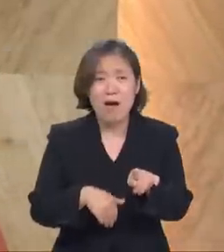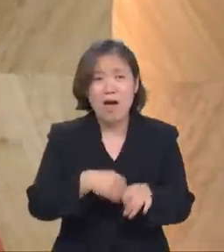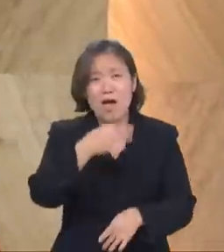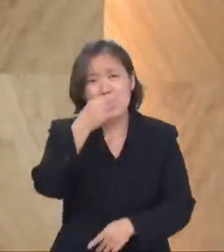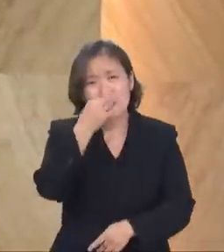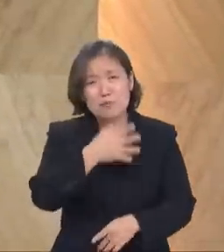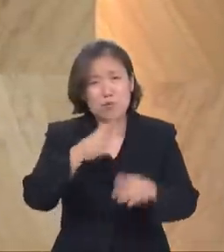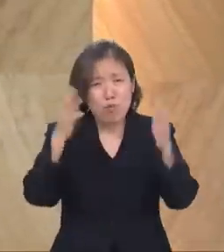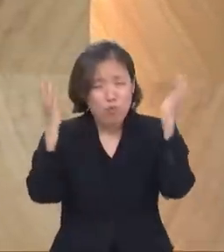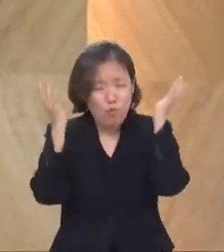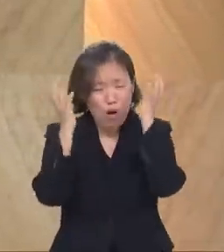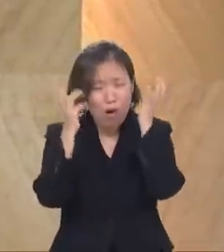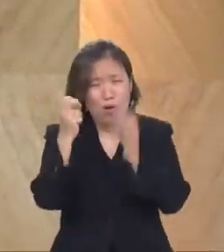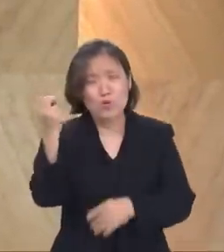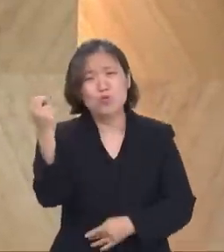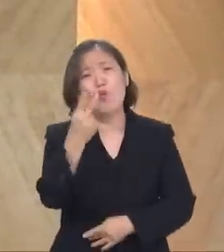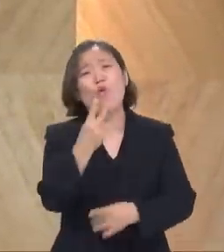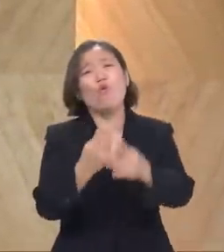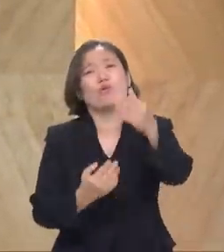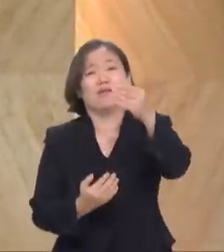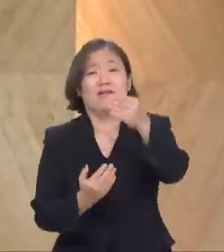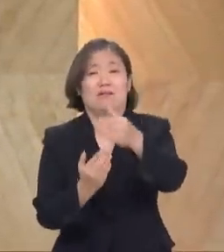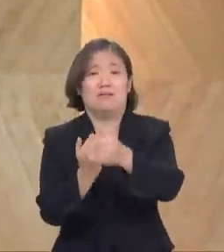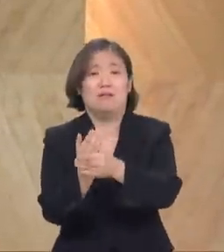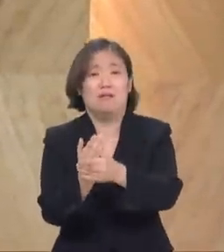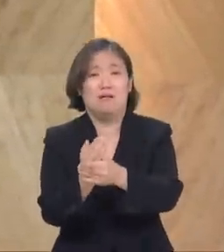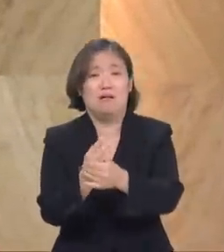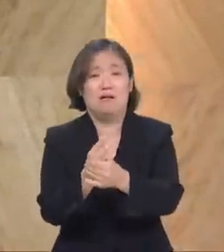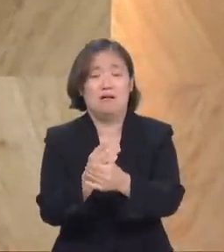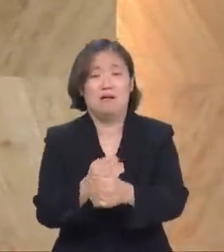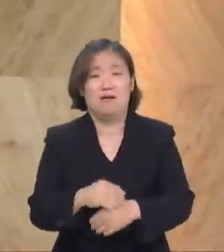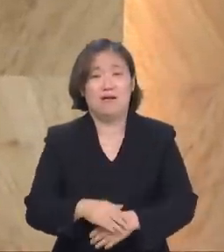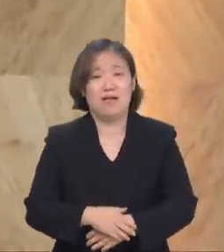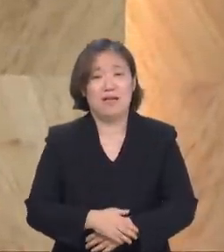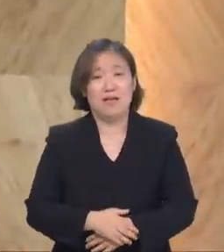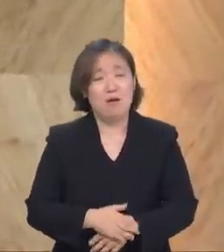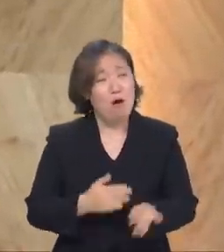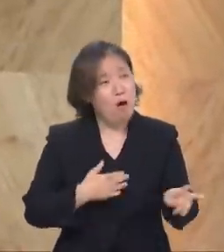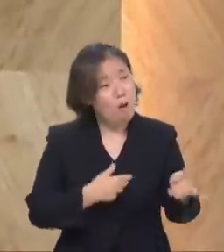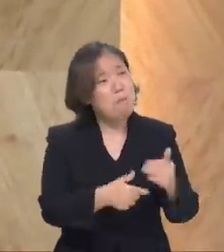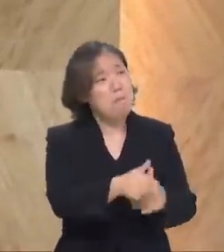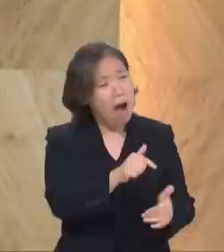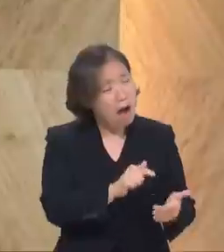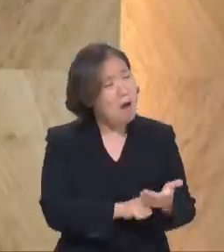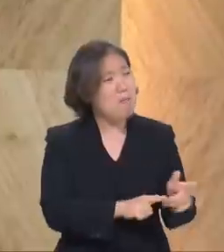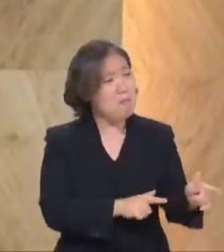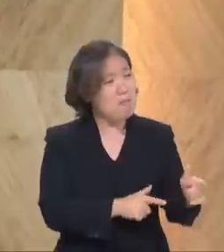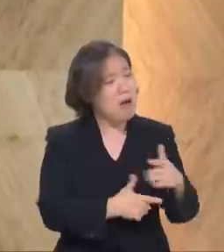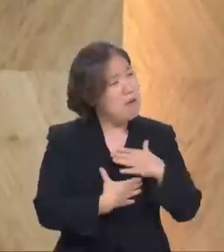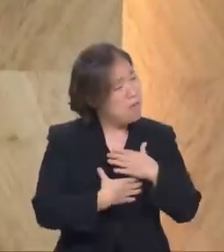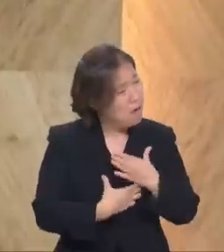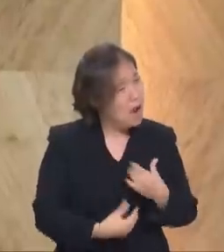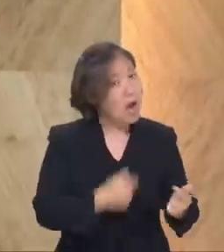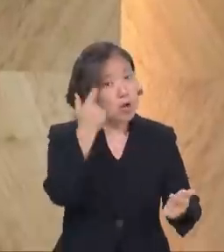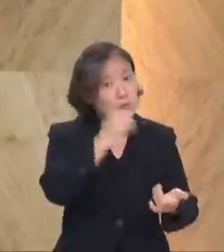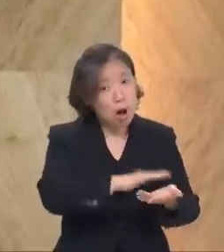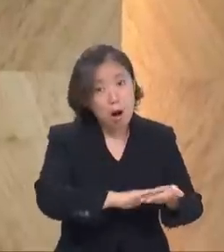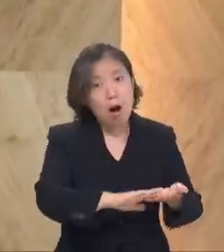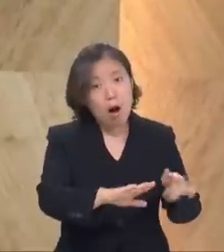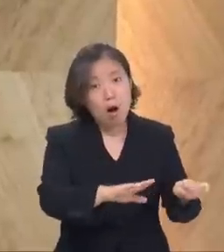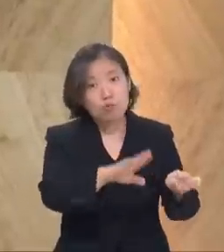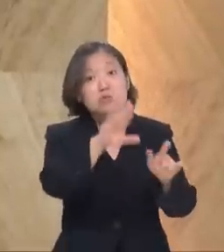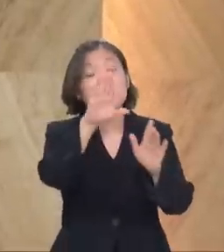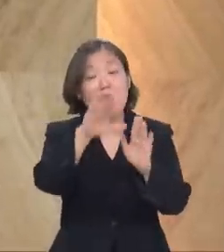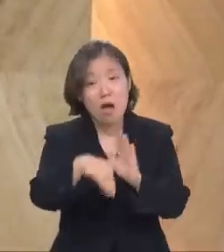다쳤는지 그 불자님이 이제 그 마음의 평화를 좀 얻을까 싶을 때